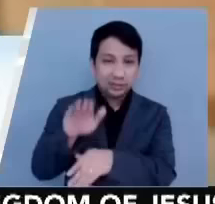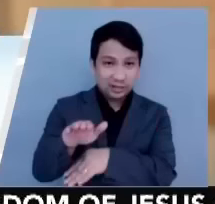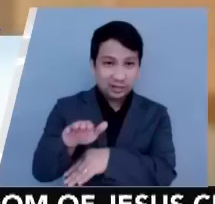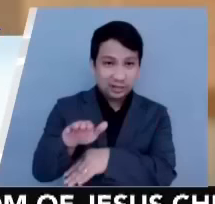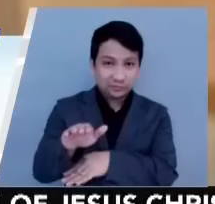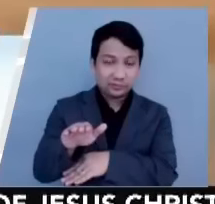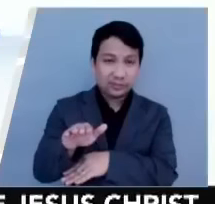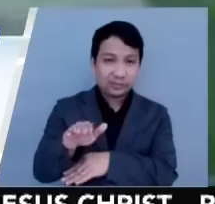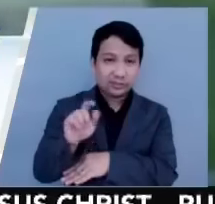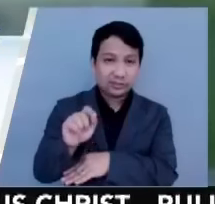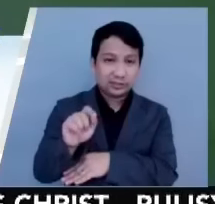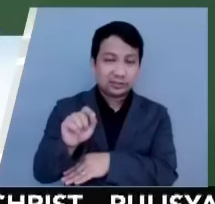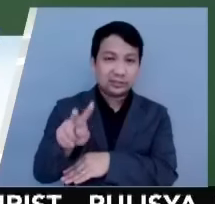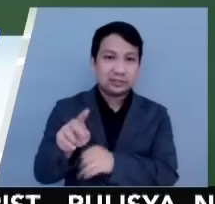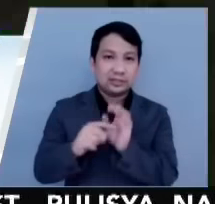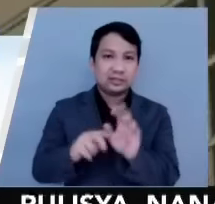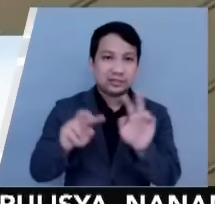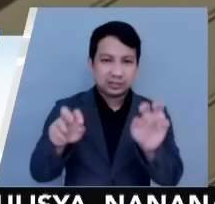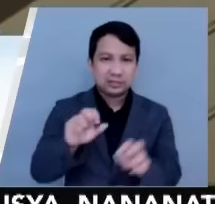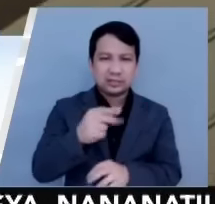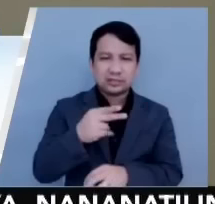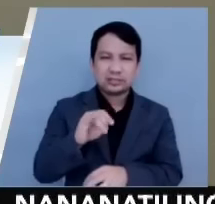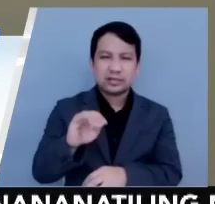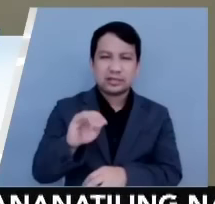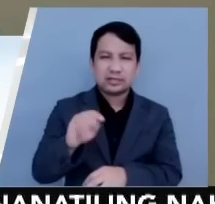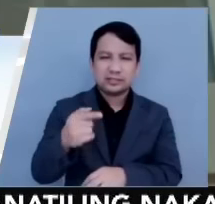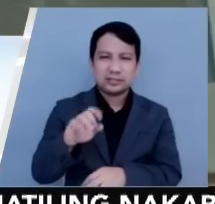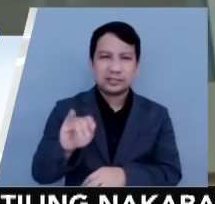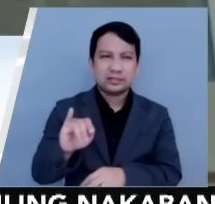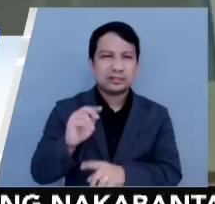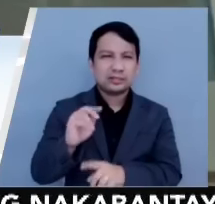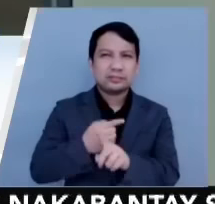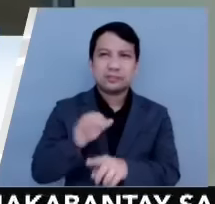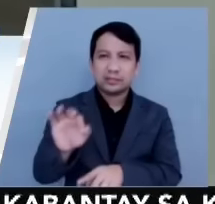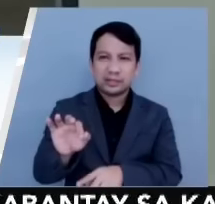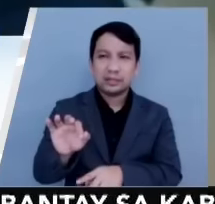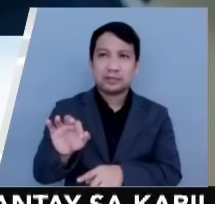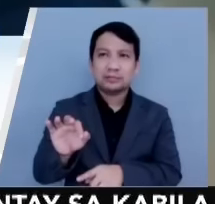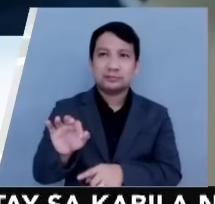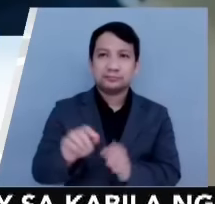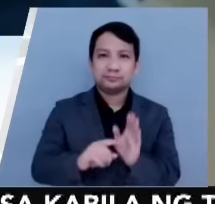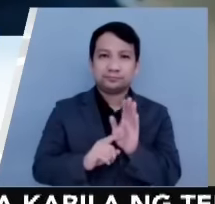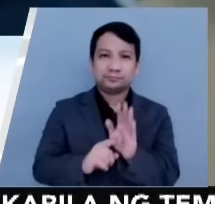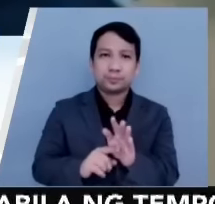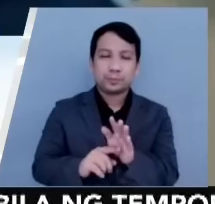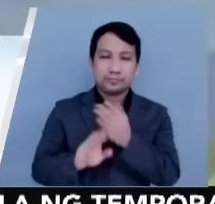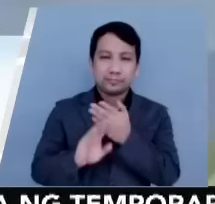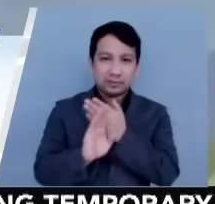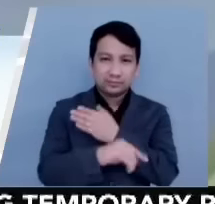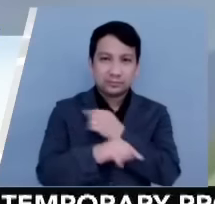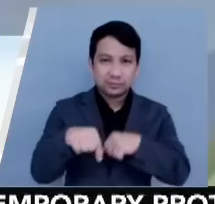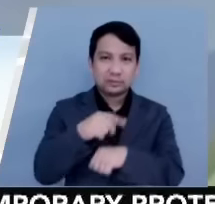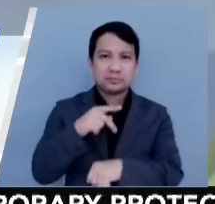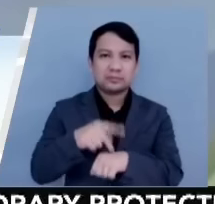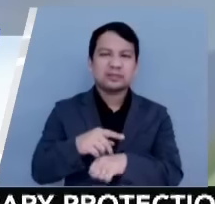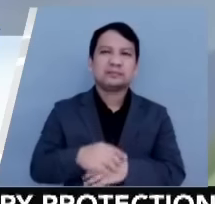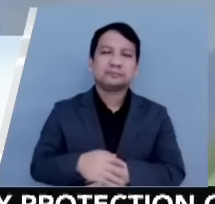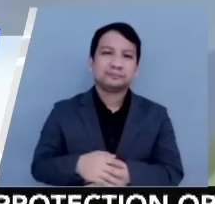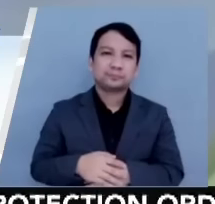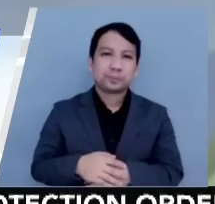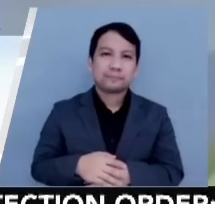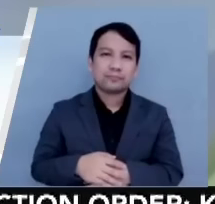nilang Shining Inheritance sa September 9 ang kanyang pagbabalik sa bansa. Yun na nga po yung